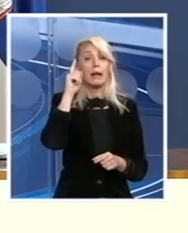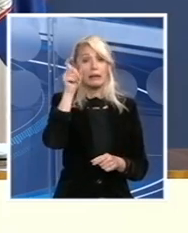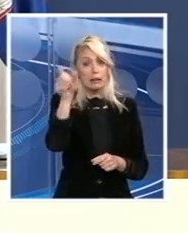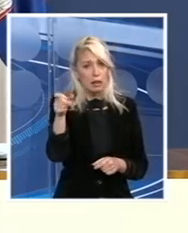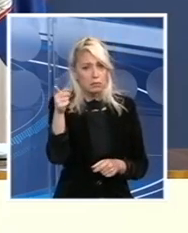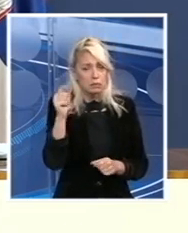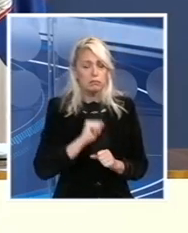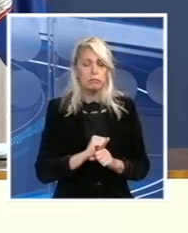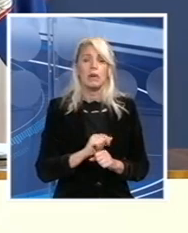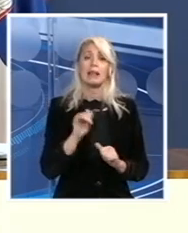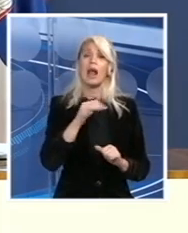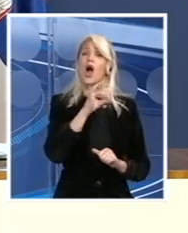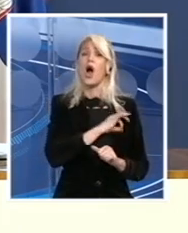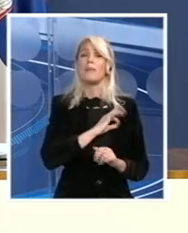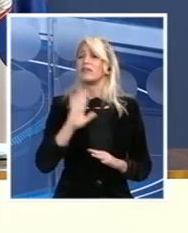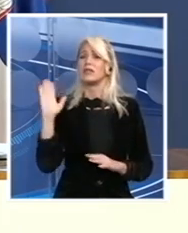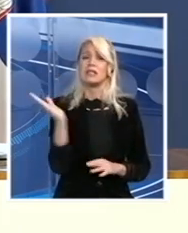vakcinacija svih građana?